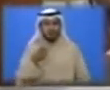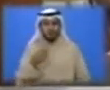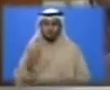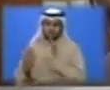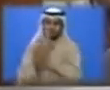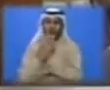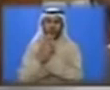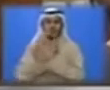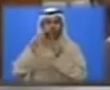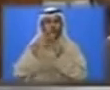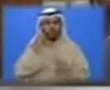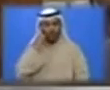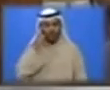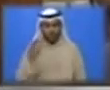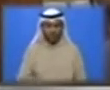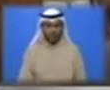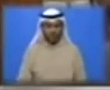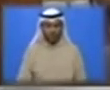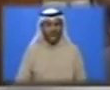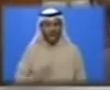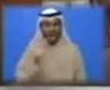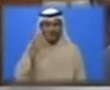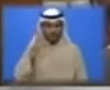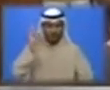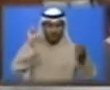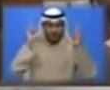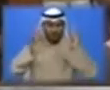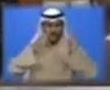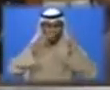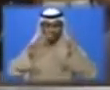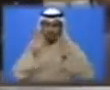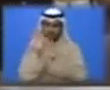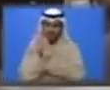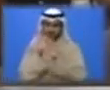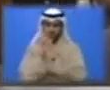وقفت بجانب الكويت في جميع المحافل الدبلوماسية.